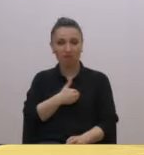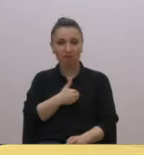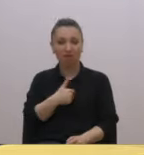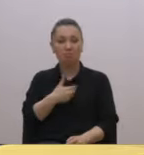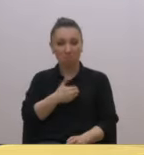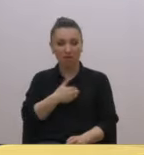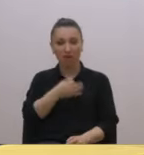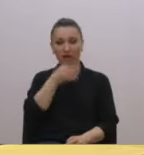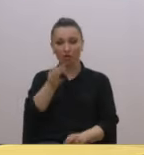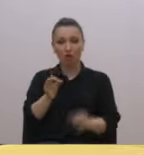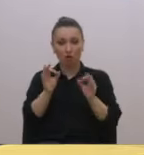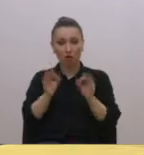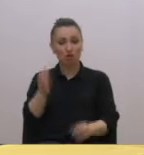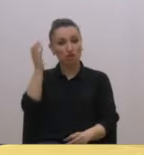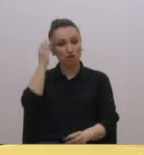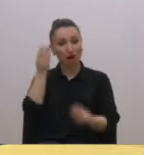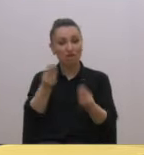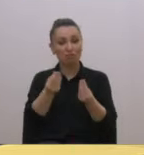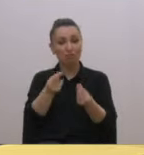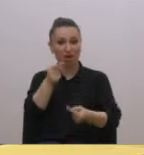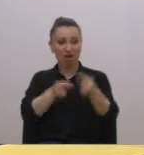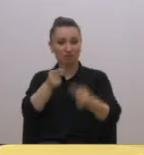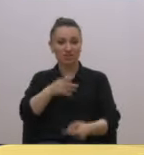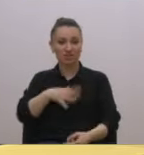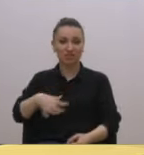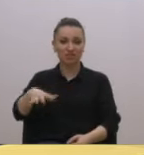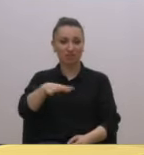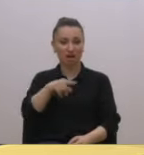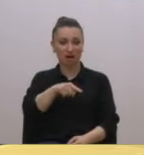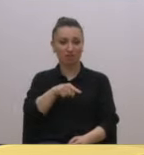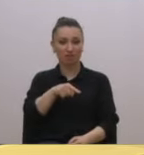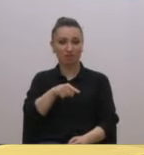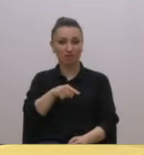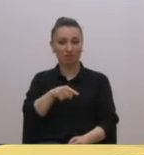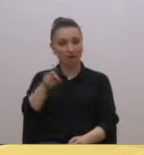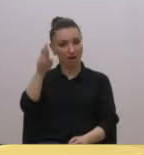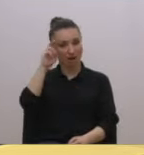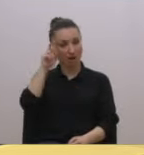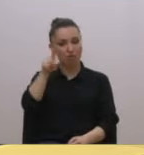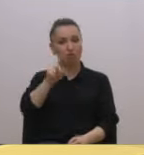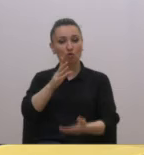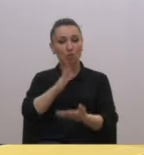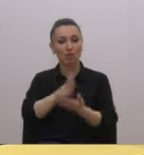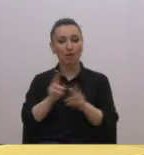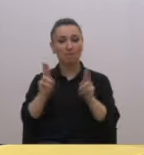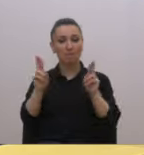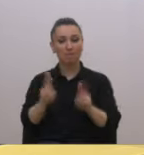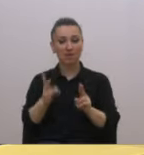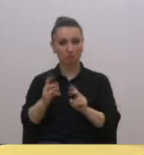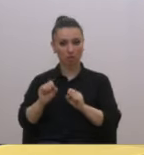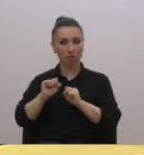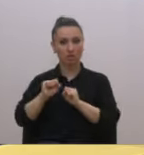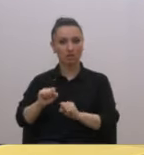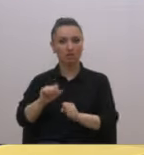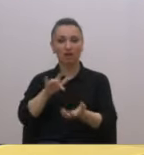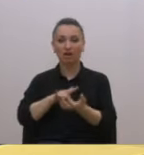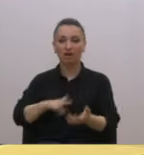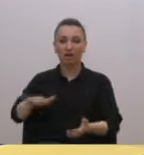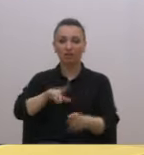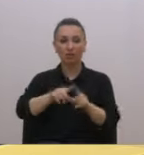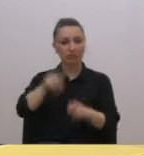მინდა გითხრათ რომ სწორედ შავი ფულით ებრძვიან საქართველოს მის სუვერენიტეტს და ხელისუფლებას რომელიც პრინციპულად იცავს ქვეყნისა